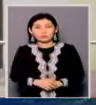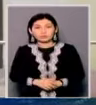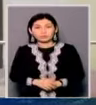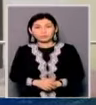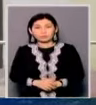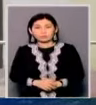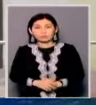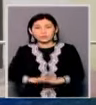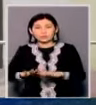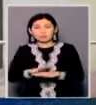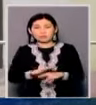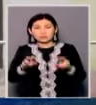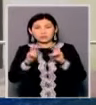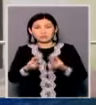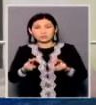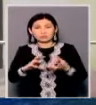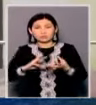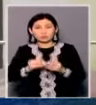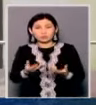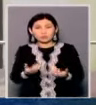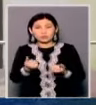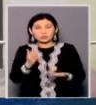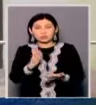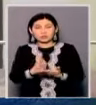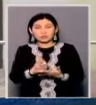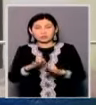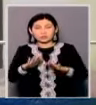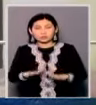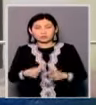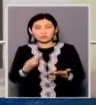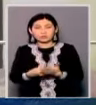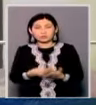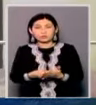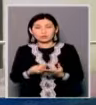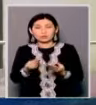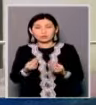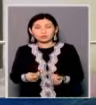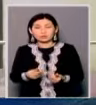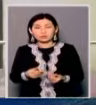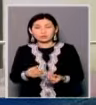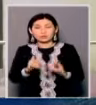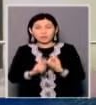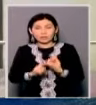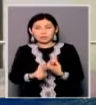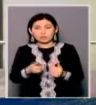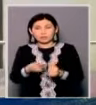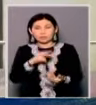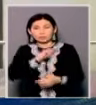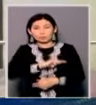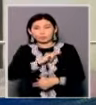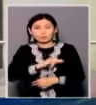Алайда мемлекеттік сараптамадан оң қорытындысы алынғаннан кейін жергілікті бюджеттен қаражат көзін бөлінуіне орай аталған